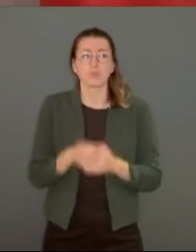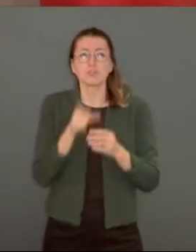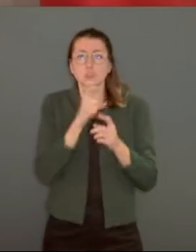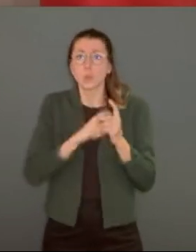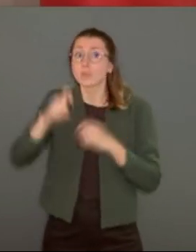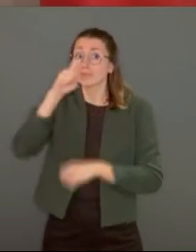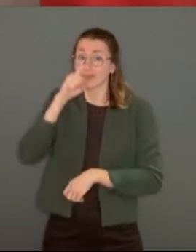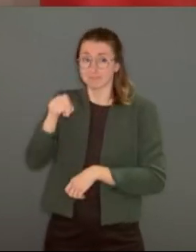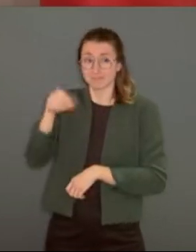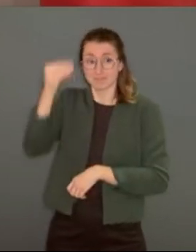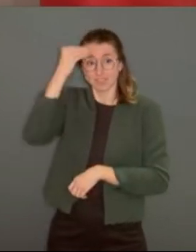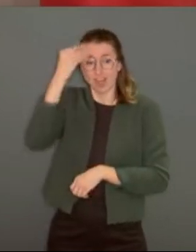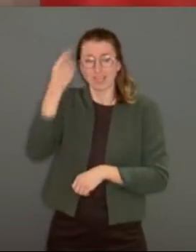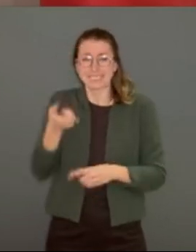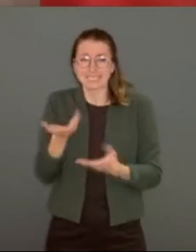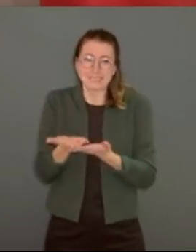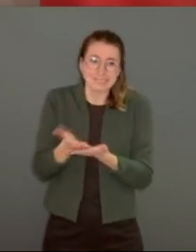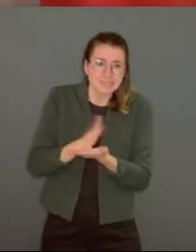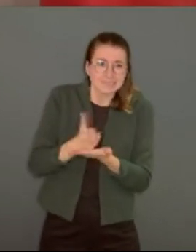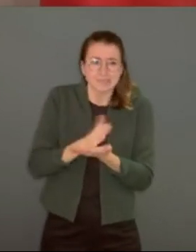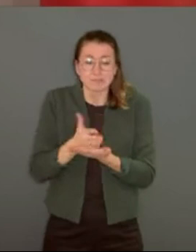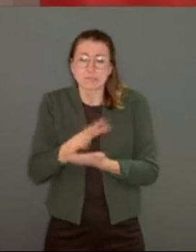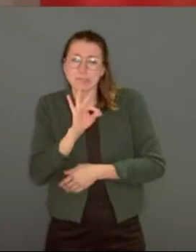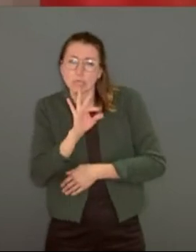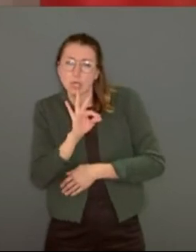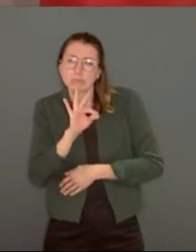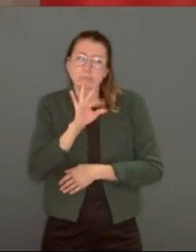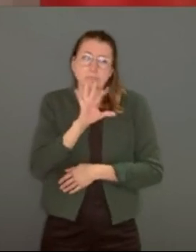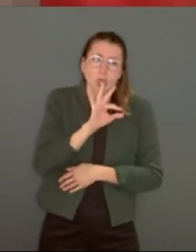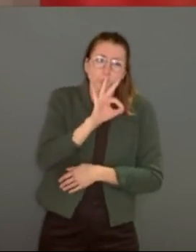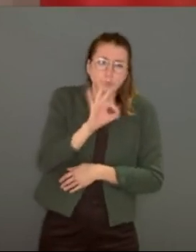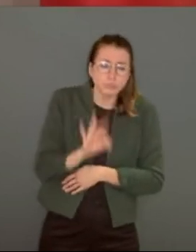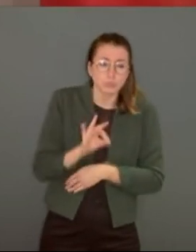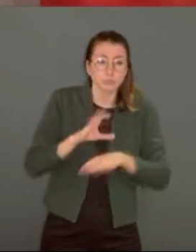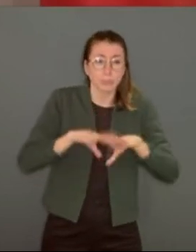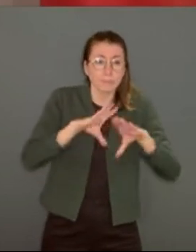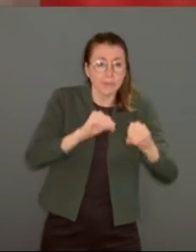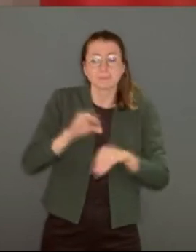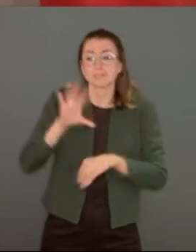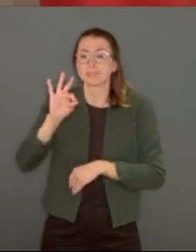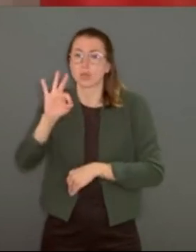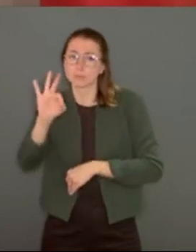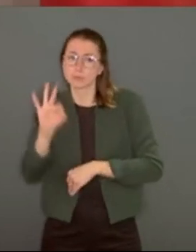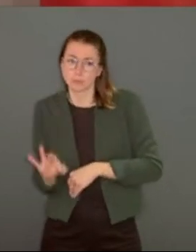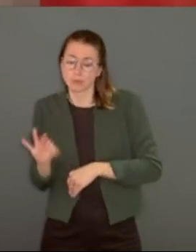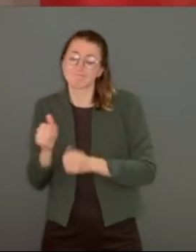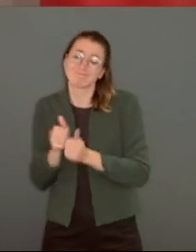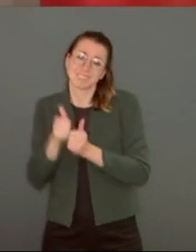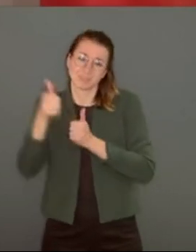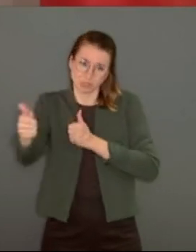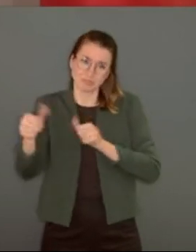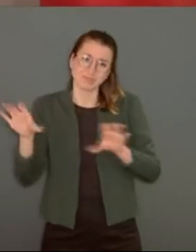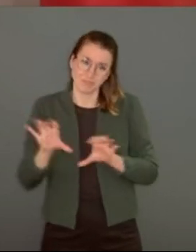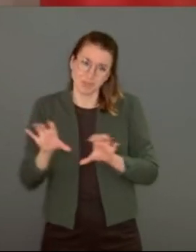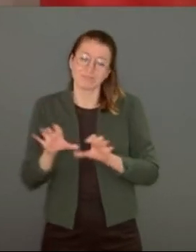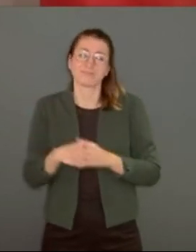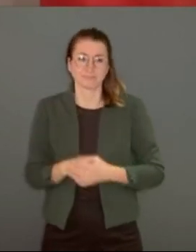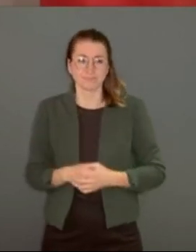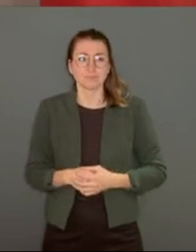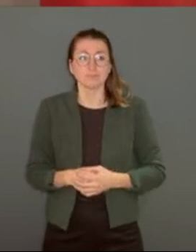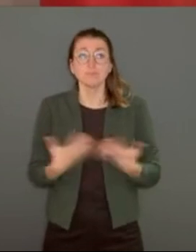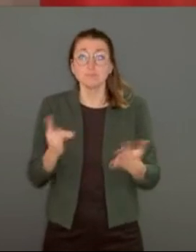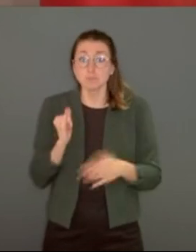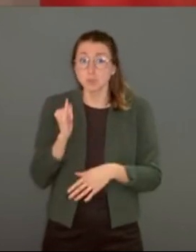enseignement hybride, 50% en présentiel, 50% à distance. Jusqu'au